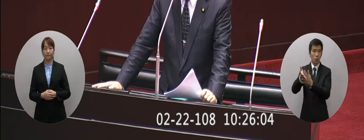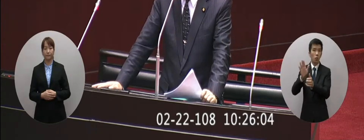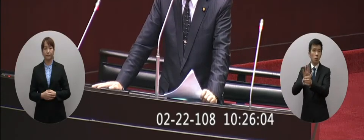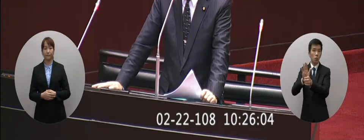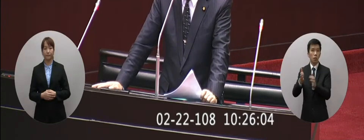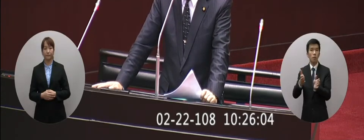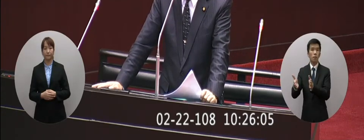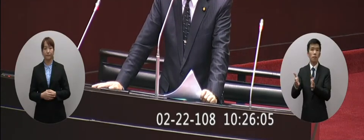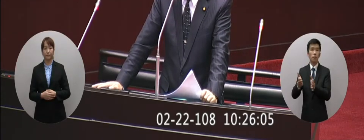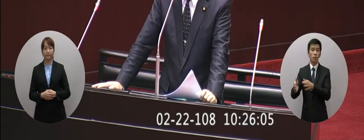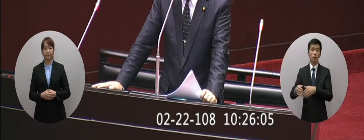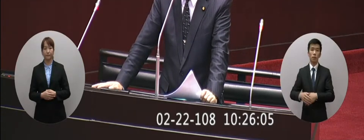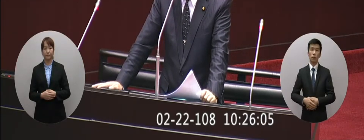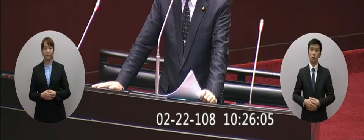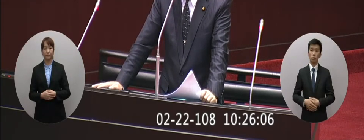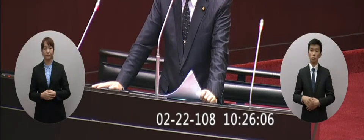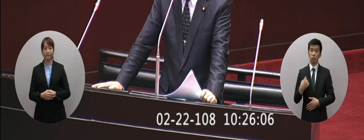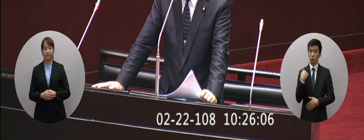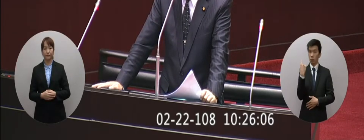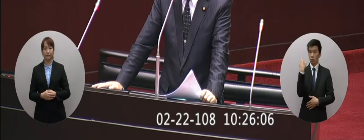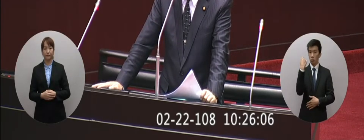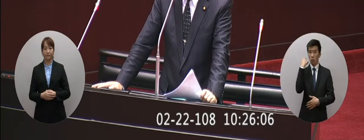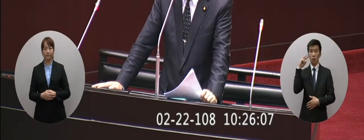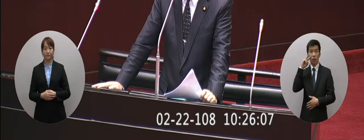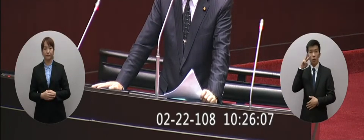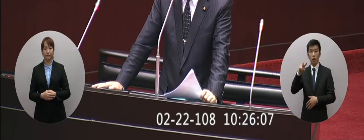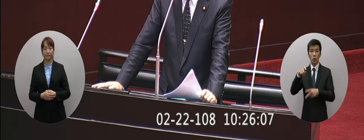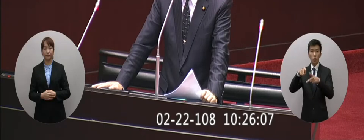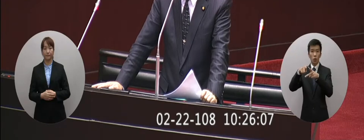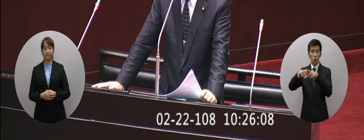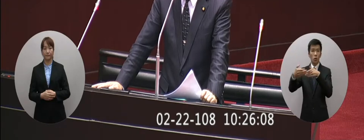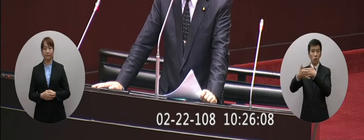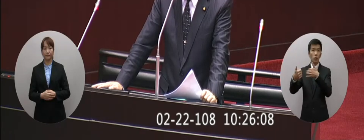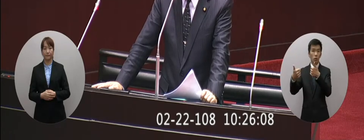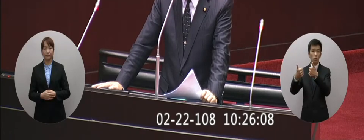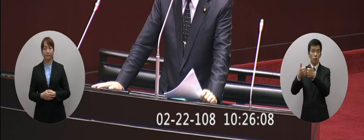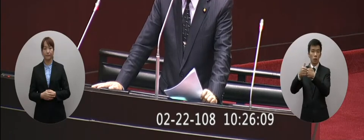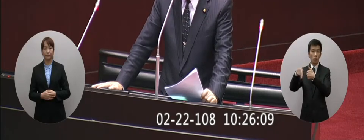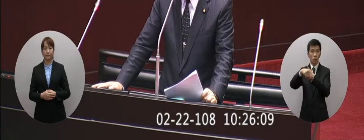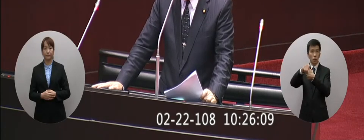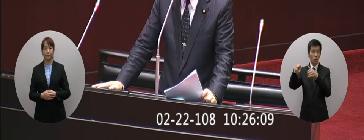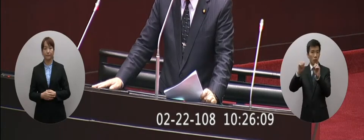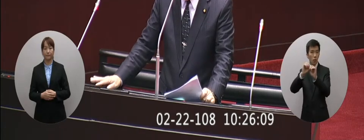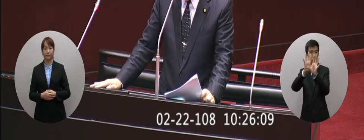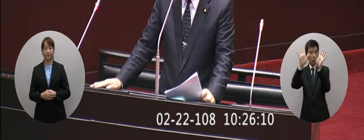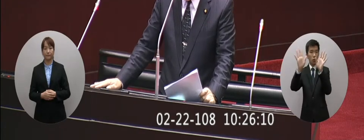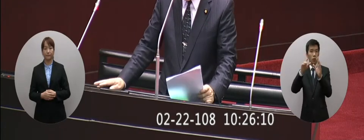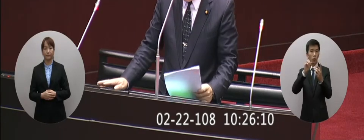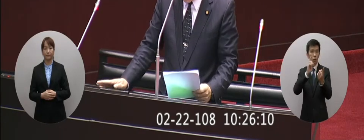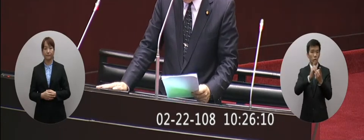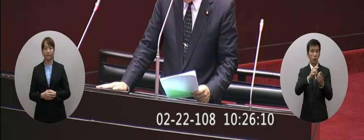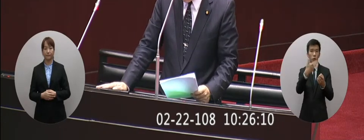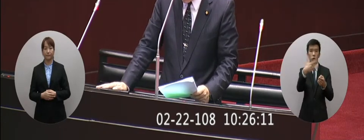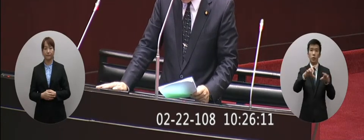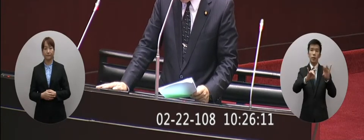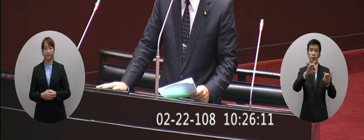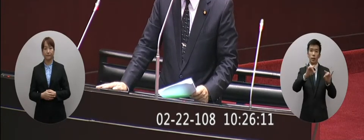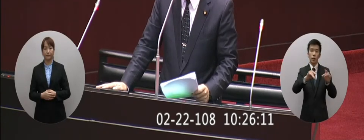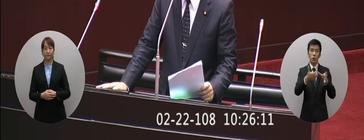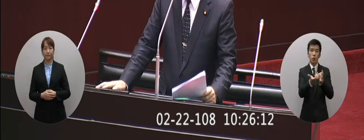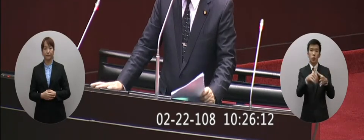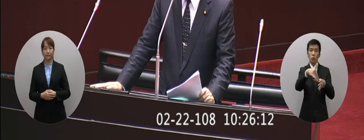段在昨天我也看到工程会发布了这些混凝土一半混凝土的消息，我想这个事情